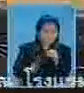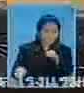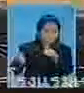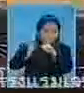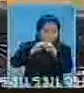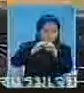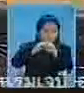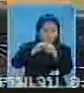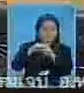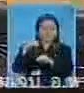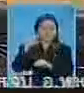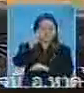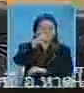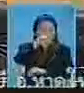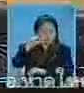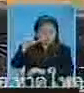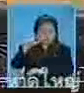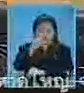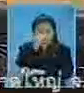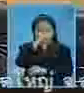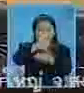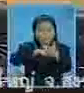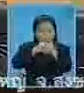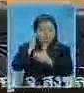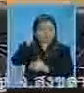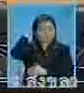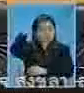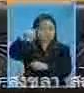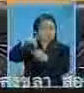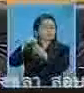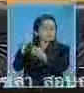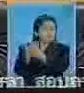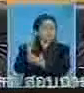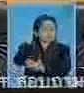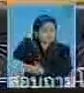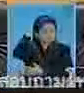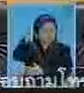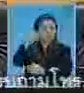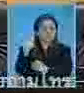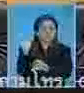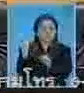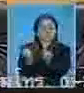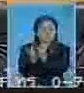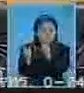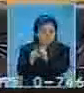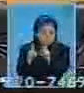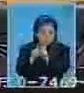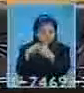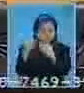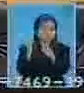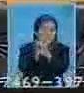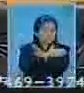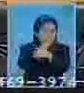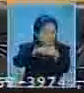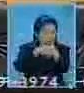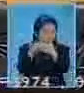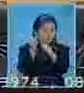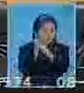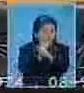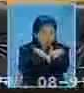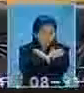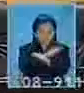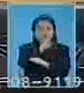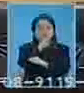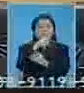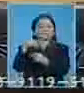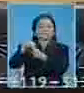านเพื่อรองรับสถานการณ์น้ำมันแพงที่เราคาดว่ามาถึงแน่และเมื่อมาถึงก็เป็นเหตุอันคว